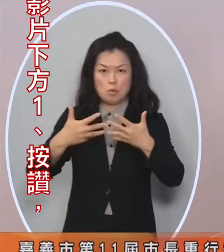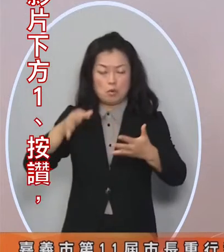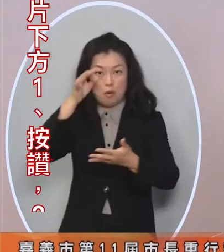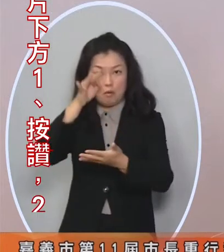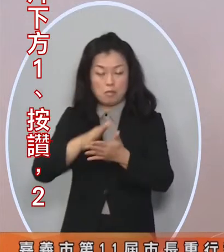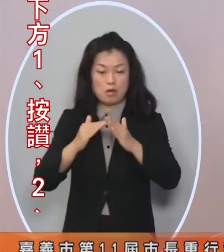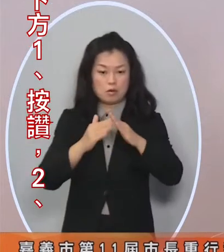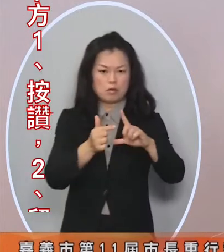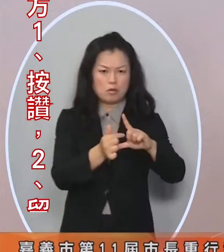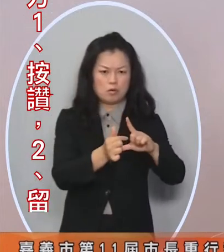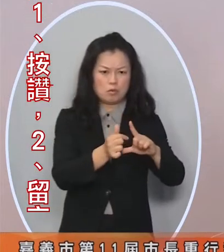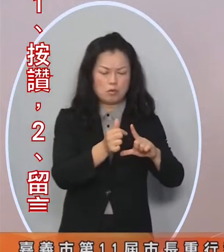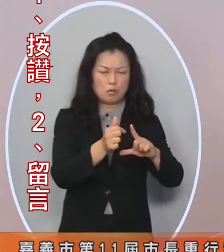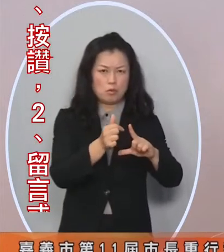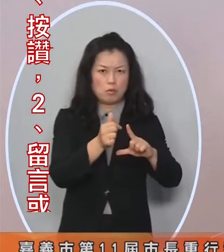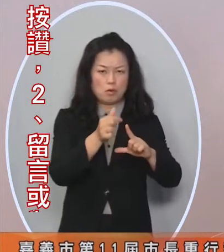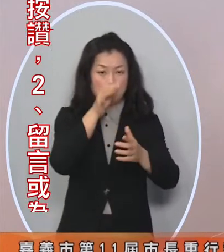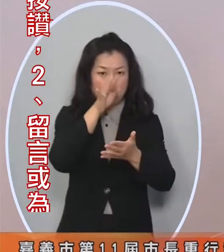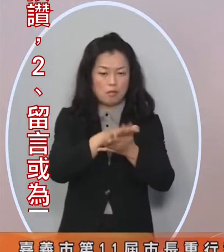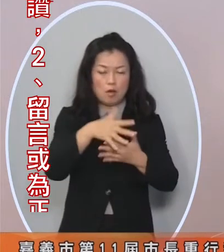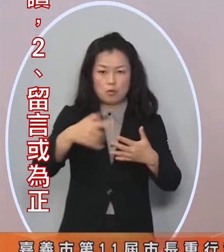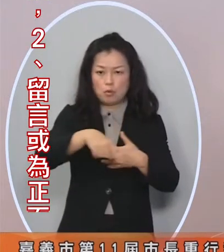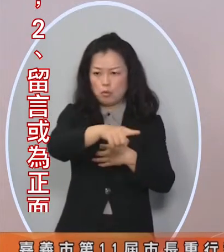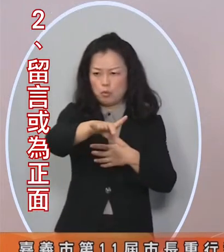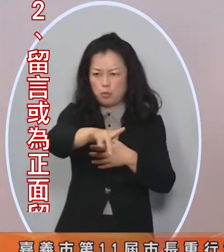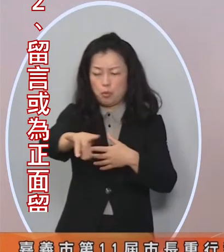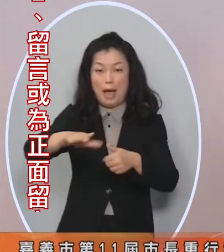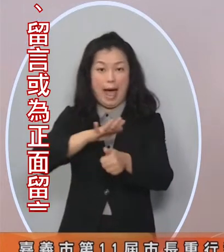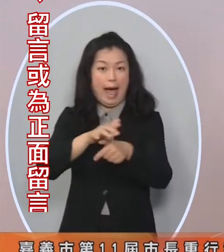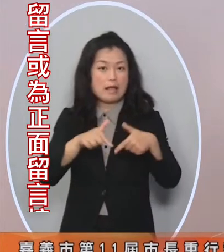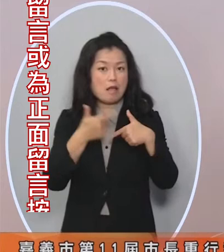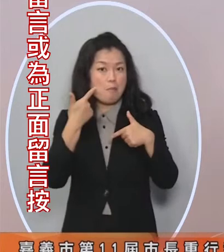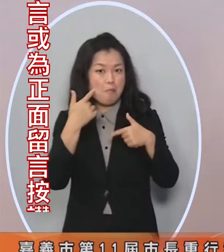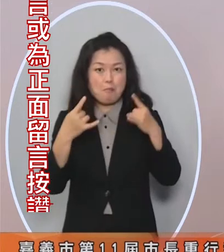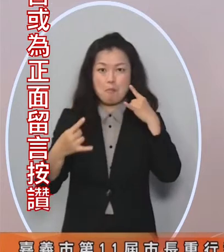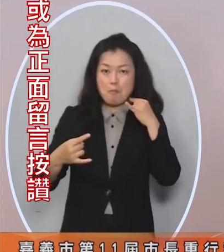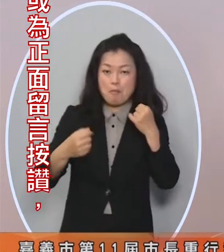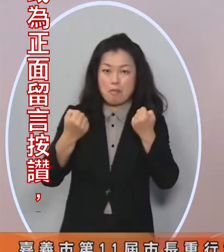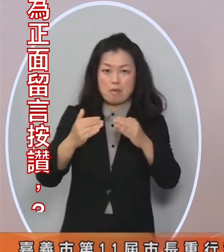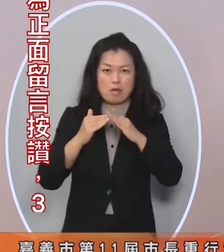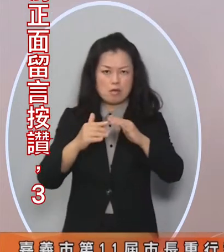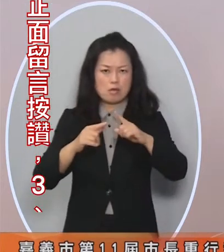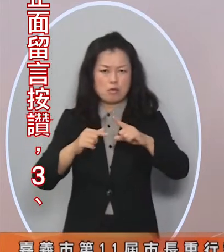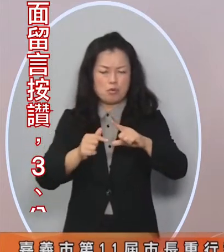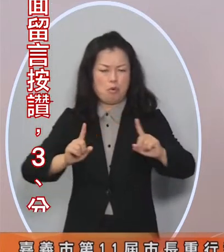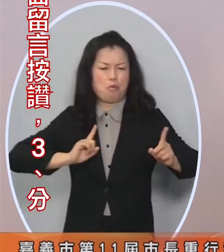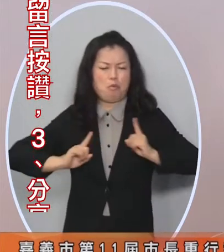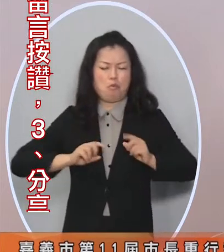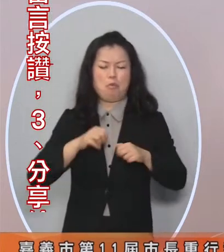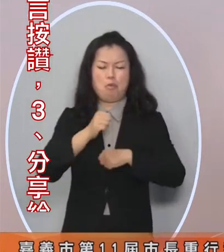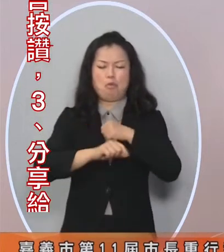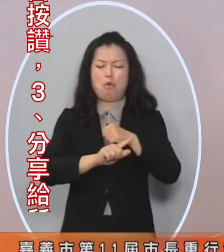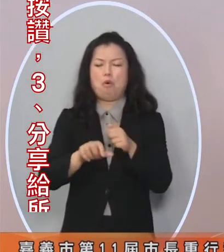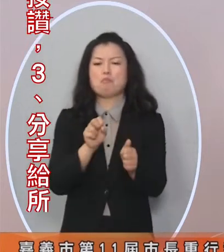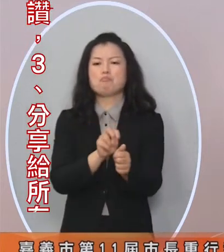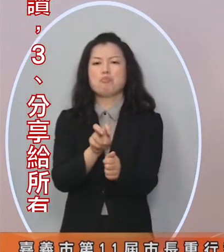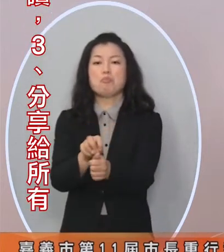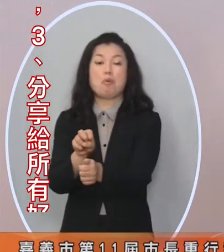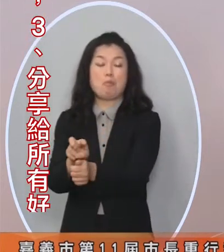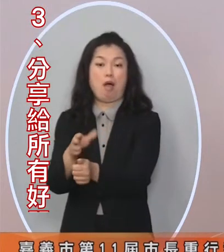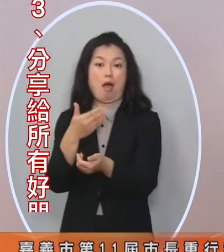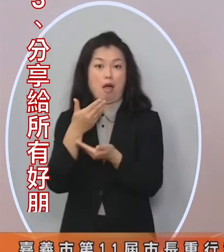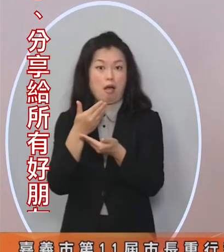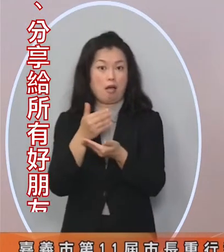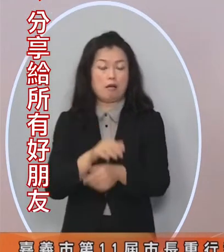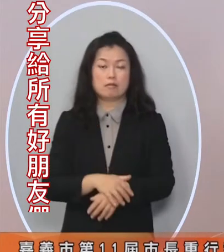现市区有很多所谓的爱心妈妈、爱心爸爸在市区任意的喂养流浪动物，但是这